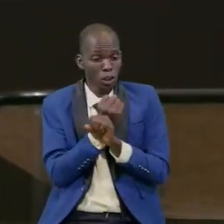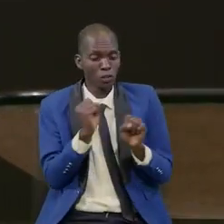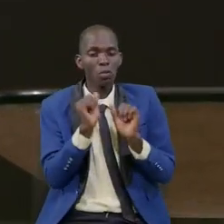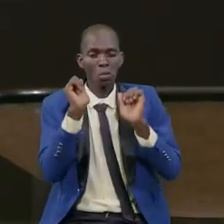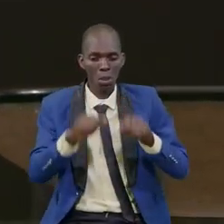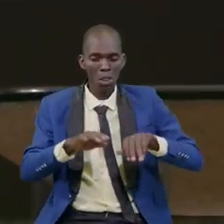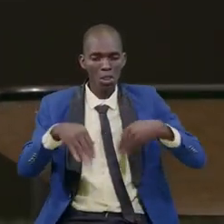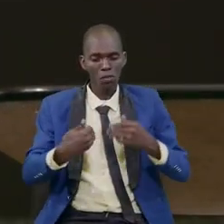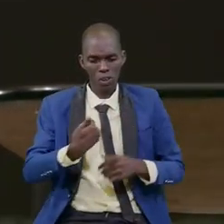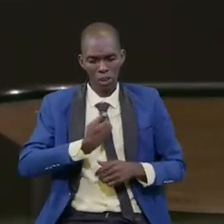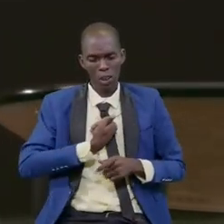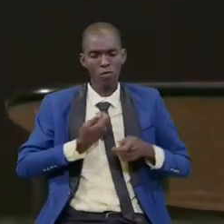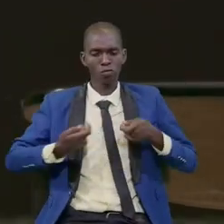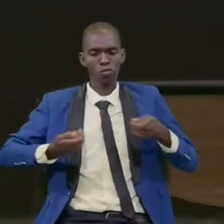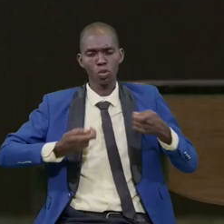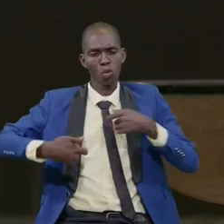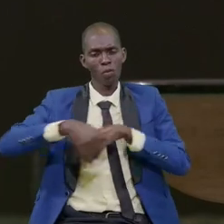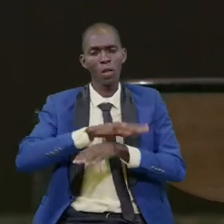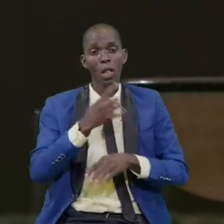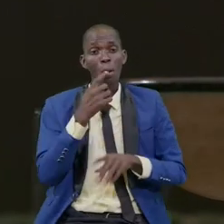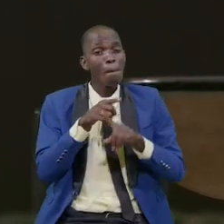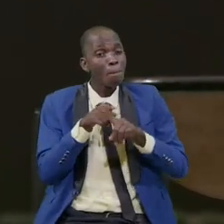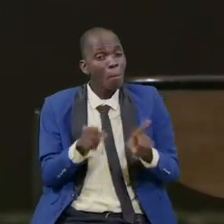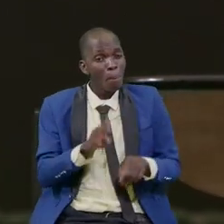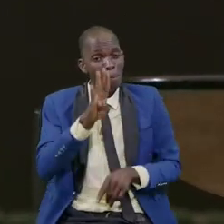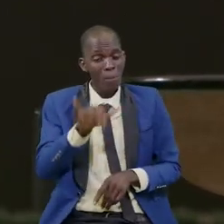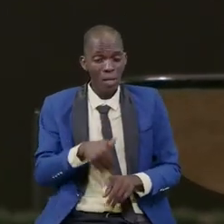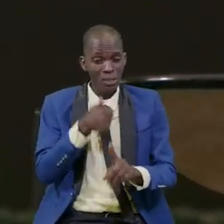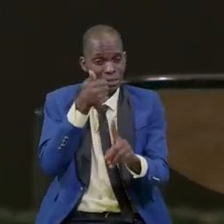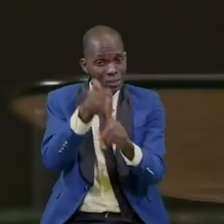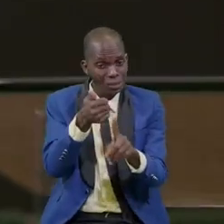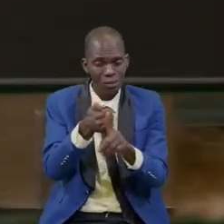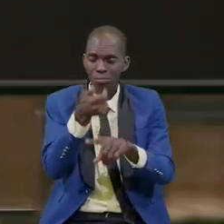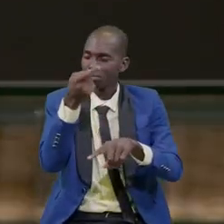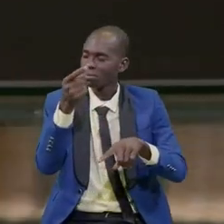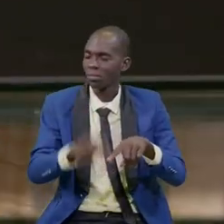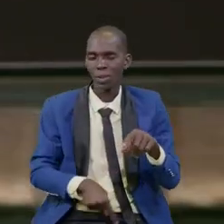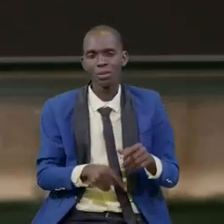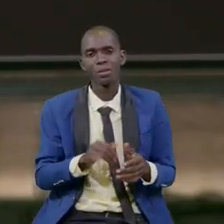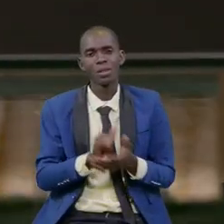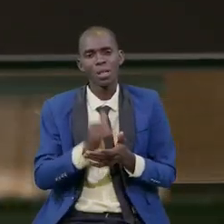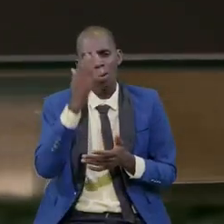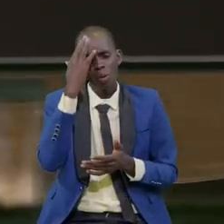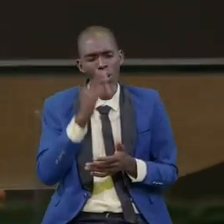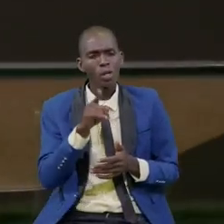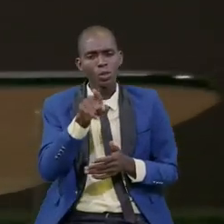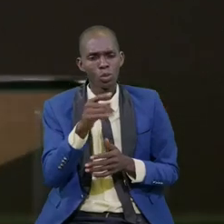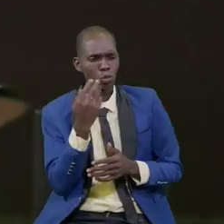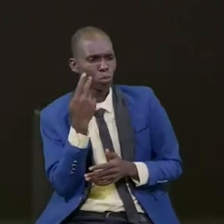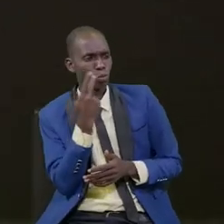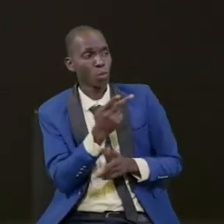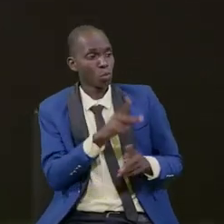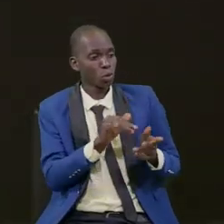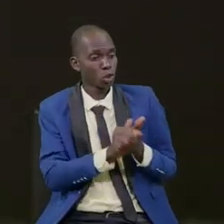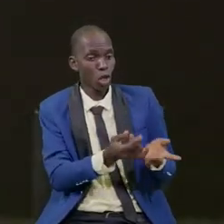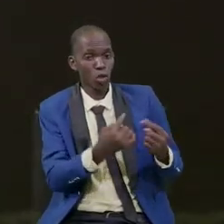peut vous donner le contrôle de cette langue, mais par toi-même, c'est ainsi qu'on reconnaît ceux qui viennent à l'église